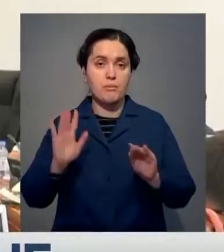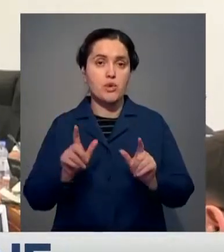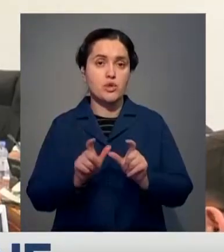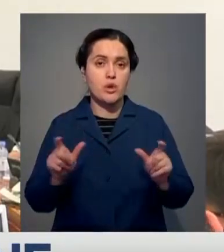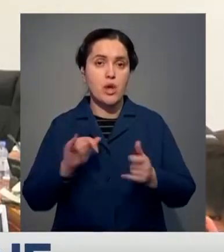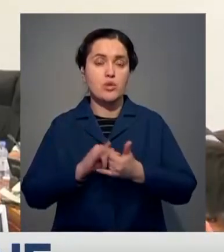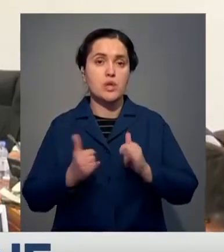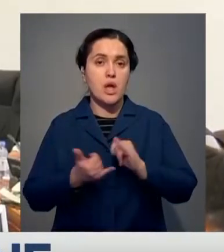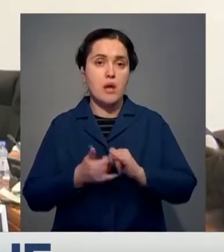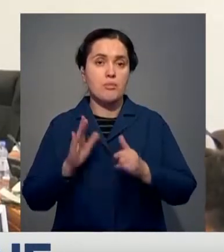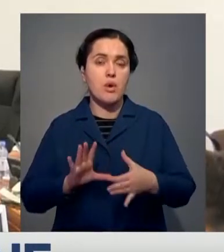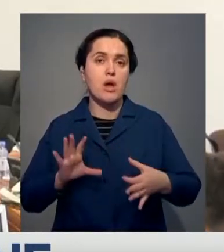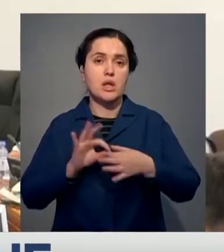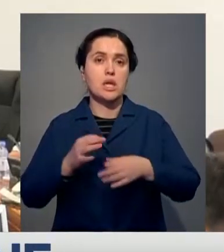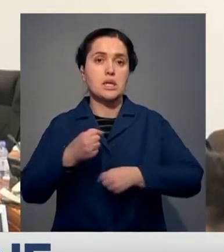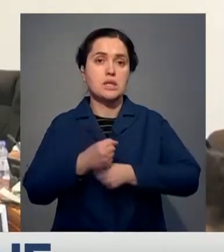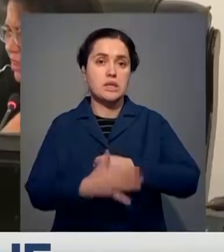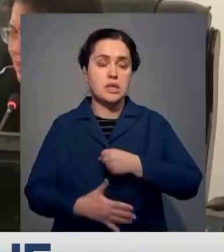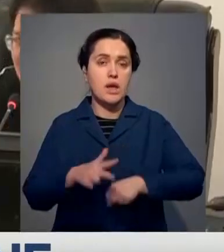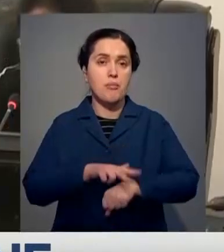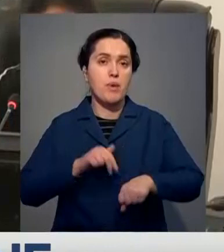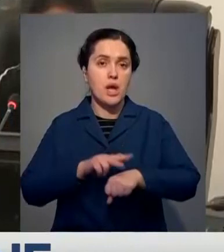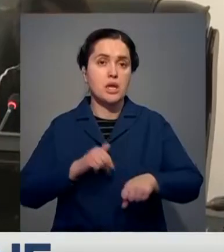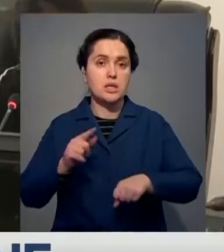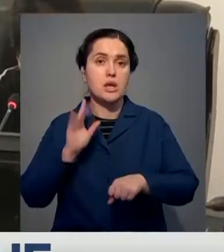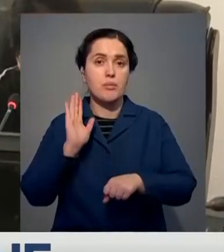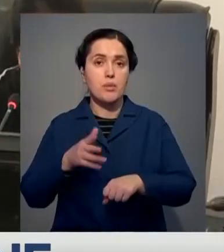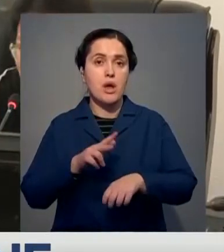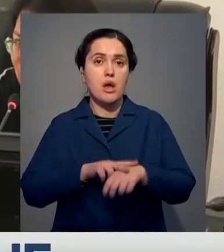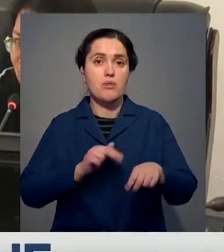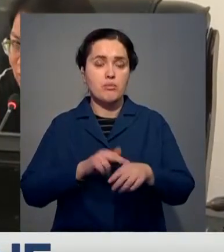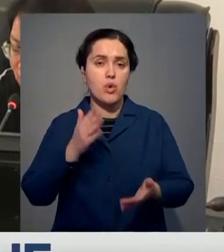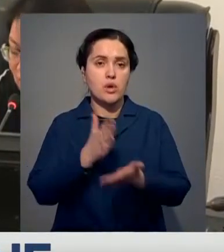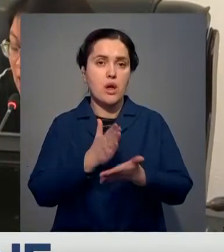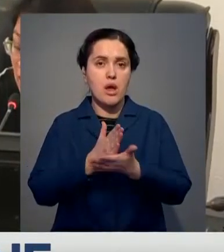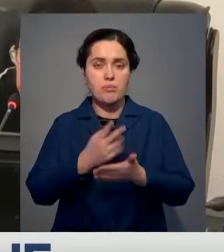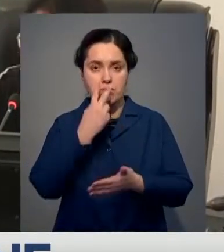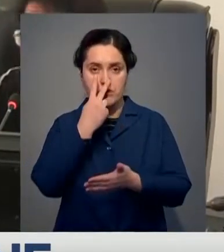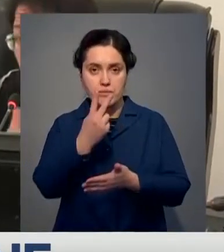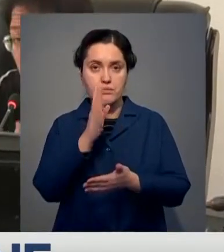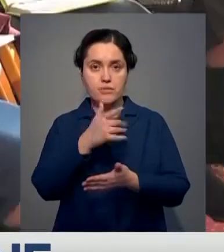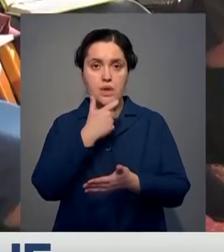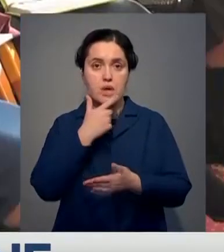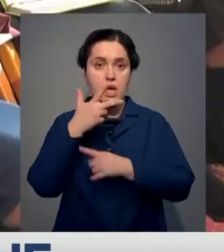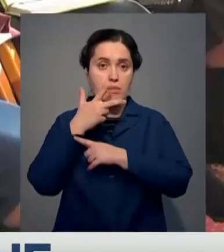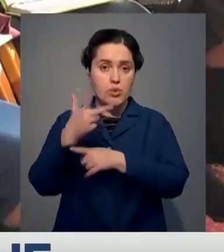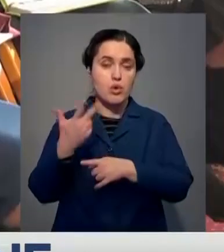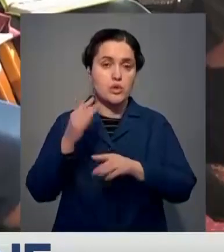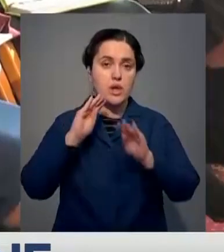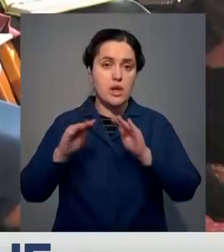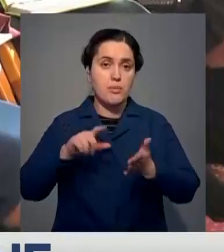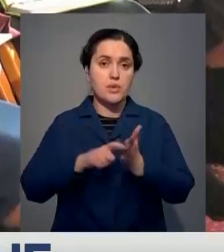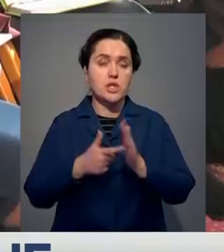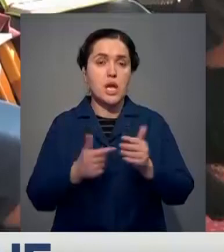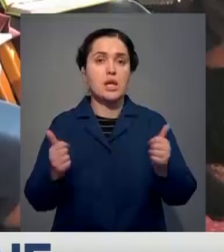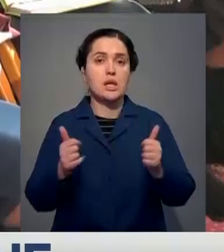из Каменогорска, подключат к центрам оперативного управления полиции. Стражи порядка получат доступ к прямым видеотрансляциям. Камеры уже